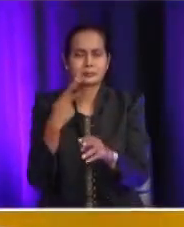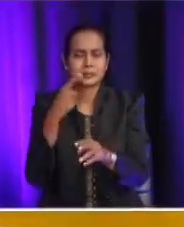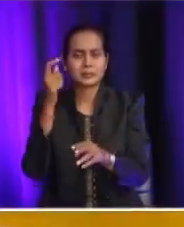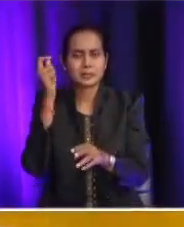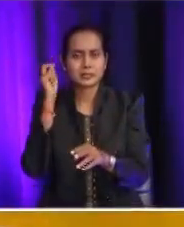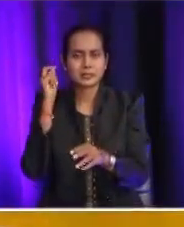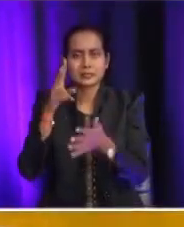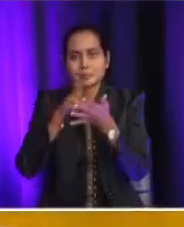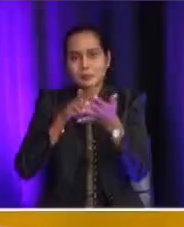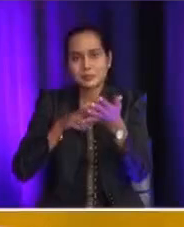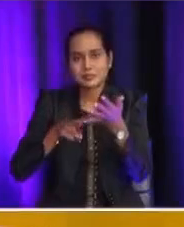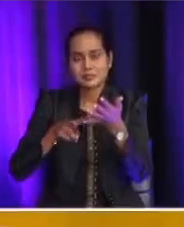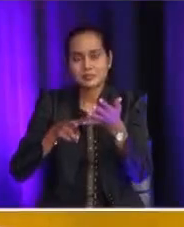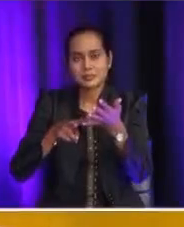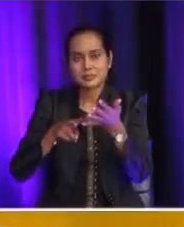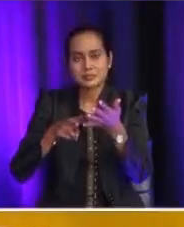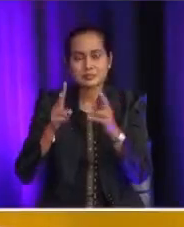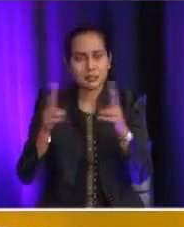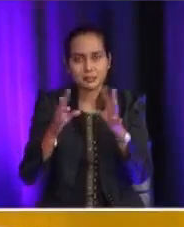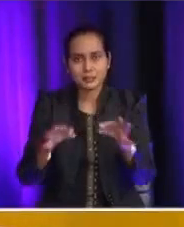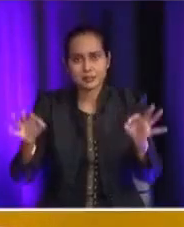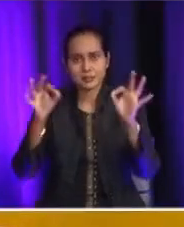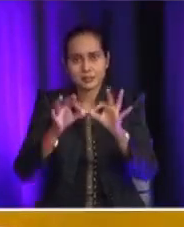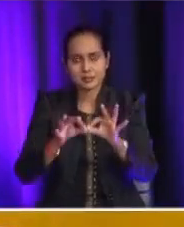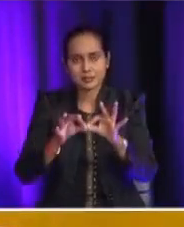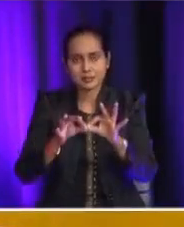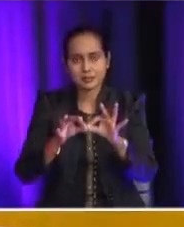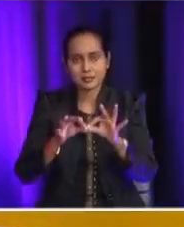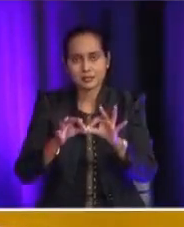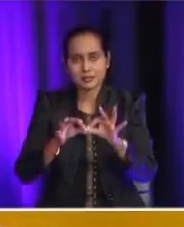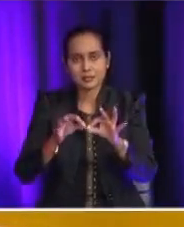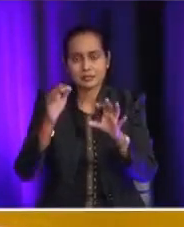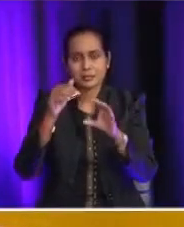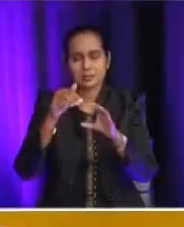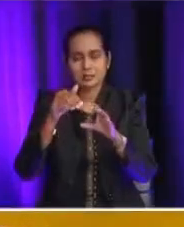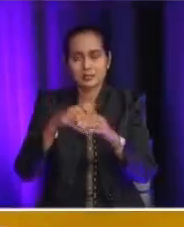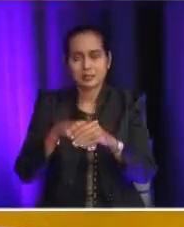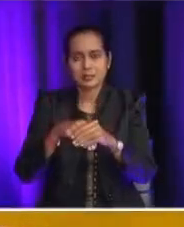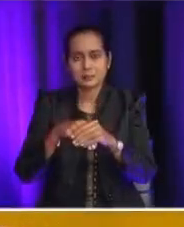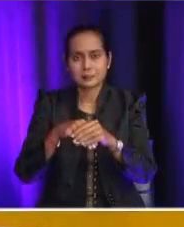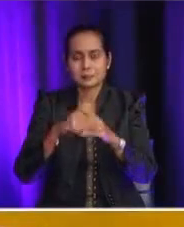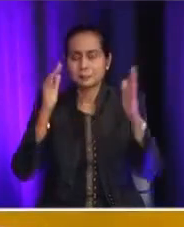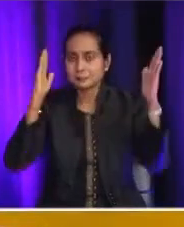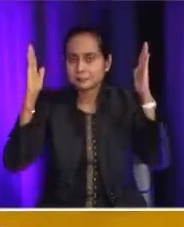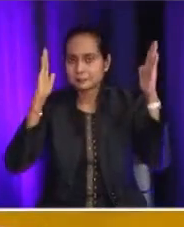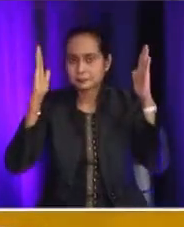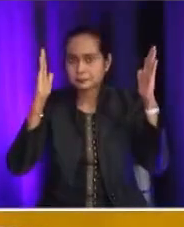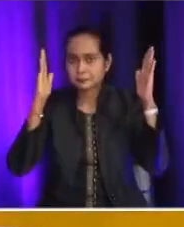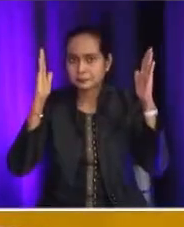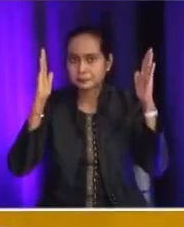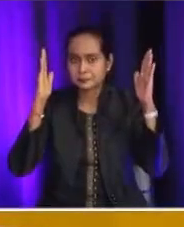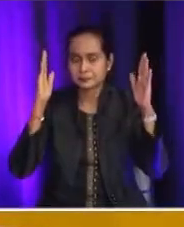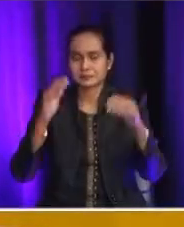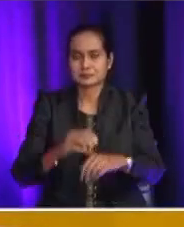membaca, membaca ni satu yang sangat penting. Malah dalam ya subjek, terutamanya subjek bahasa ya, bahasa